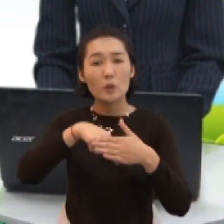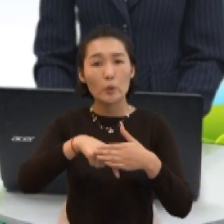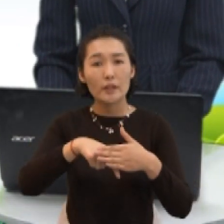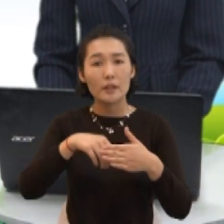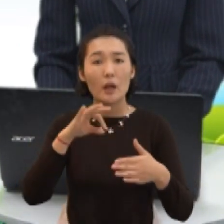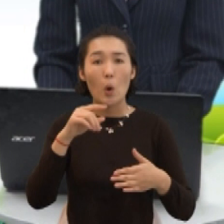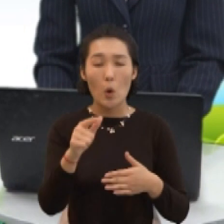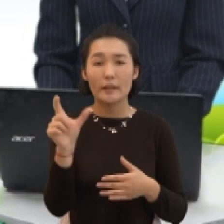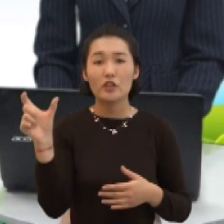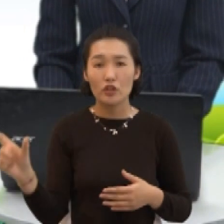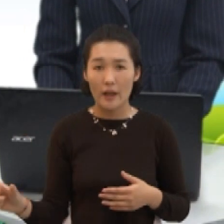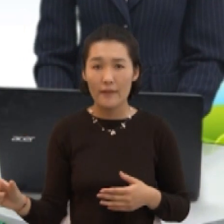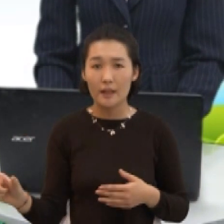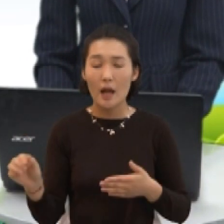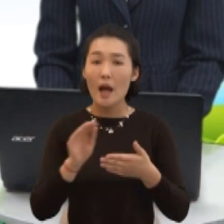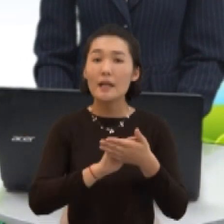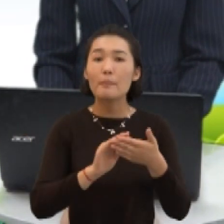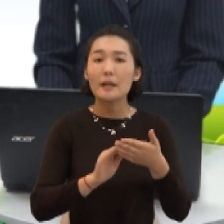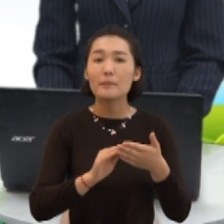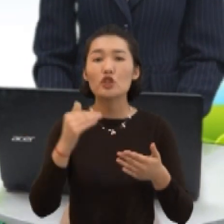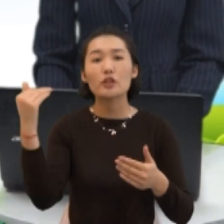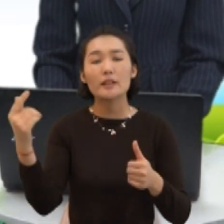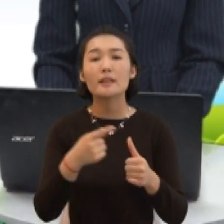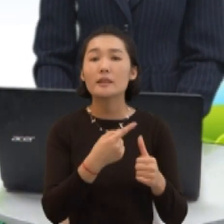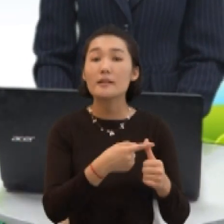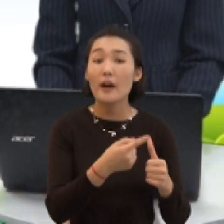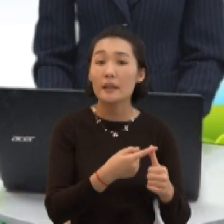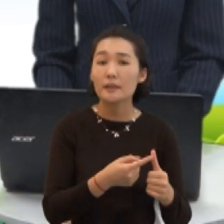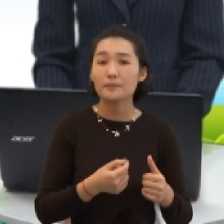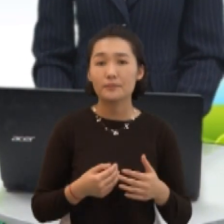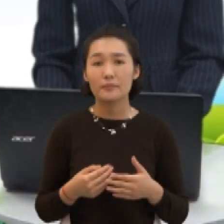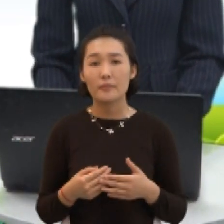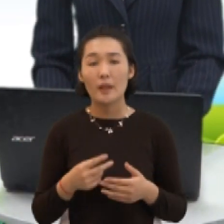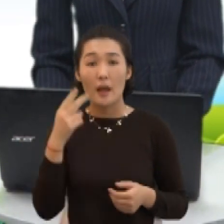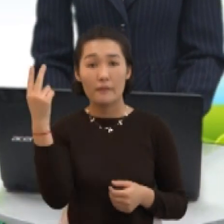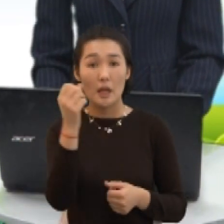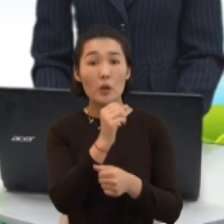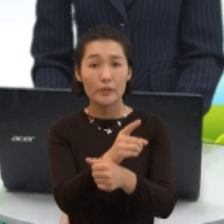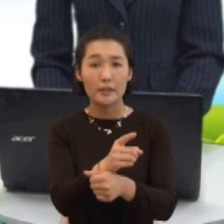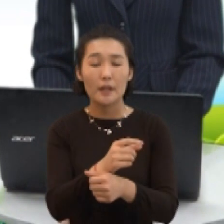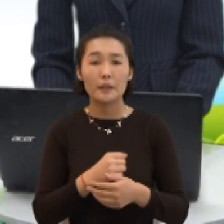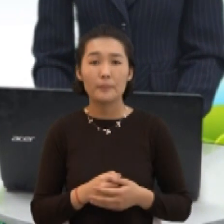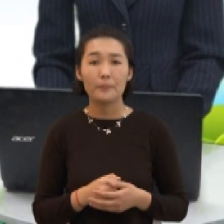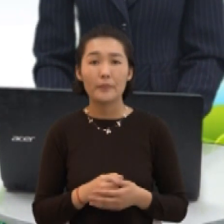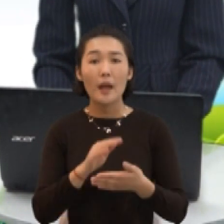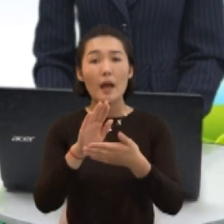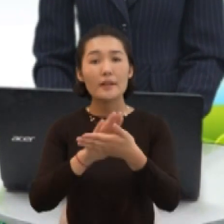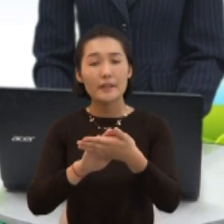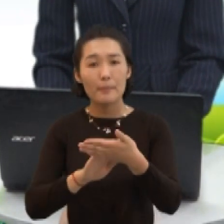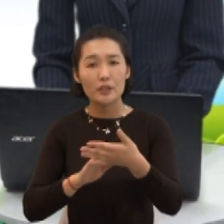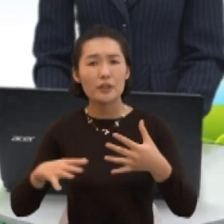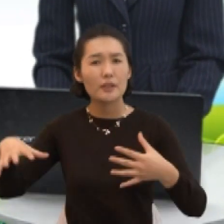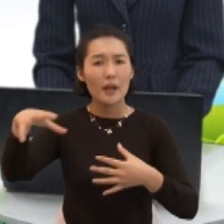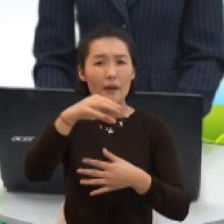органы человека и подпишите их название. Второе задание. Запишите